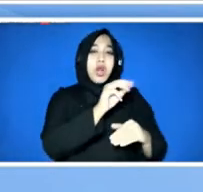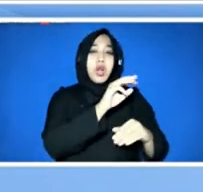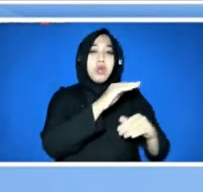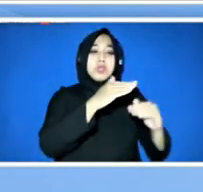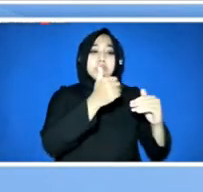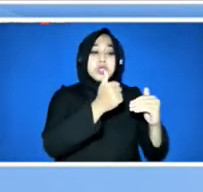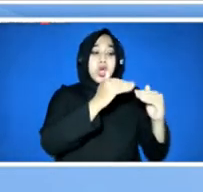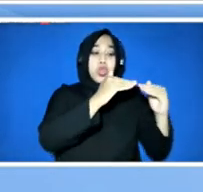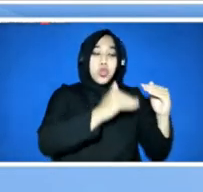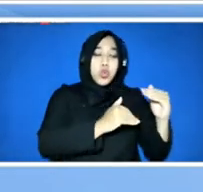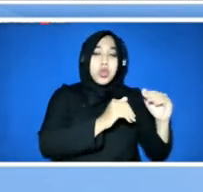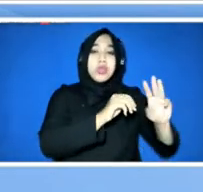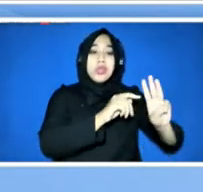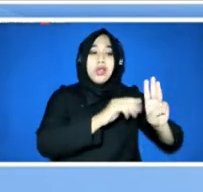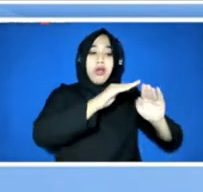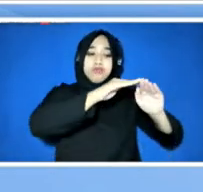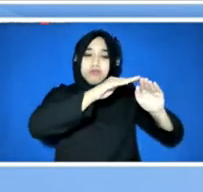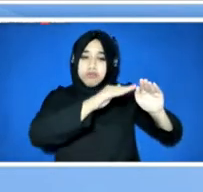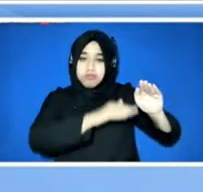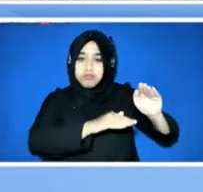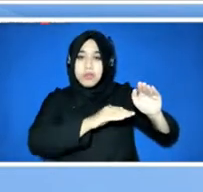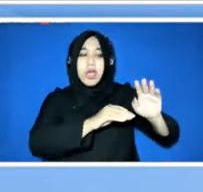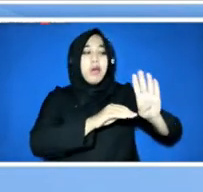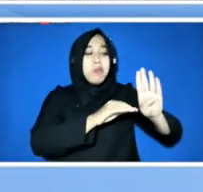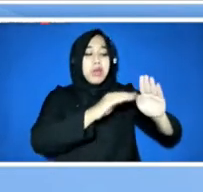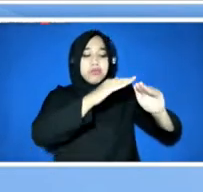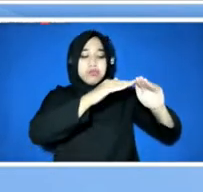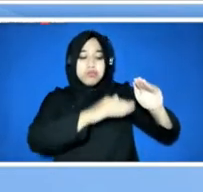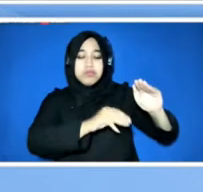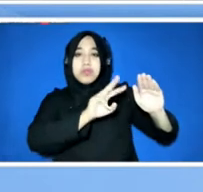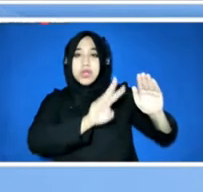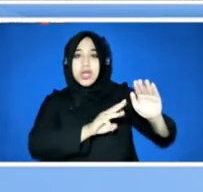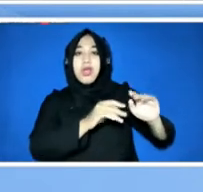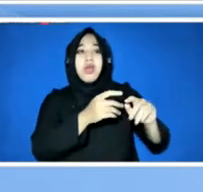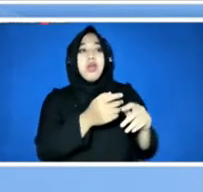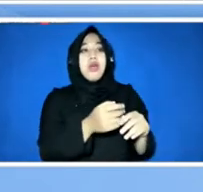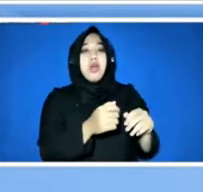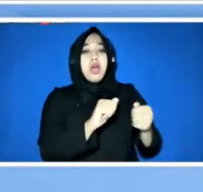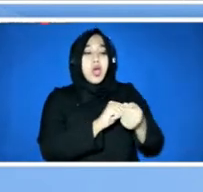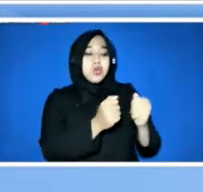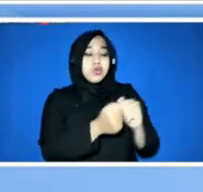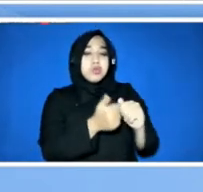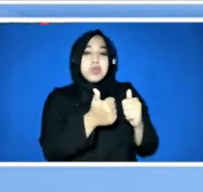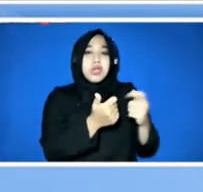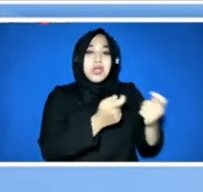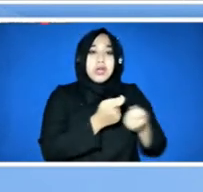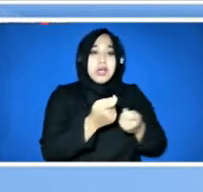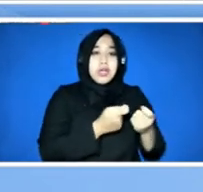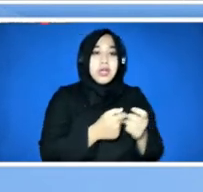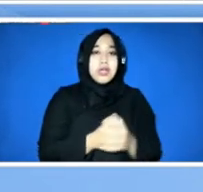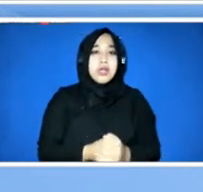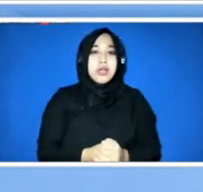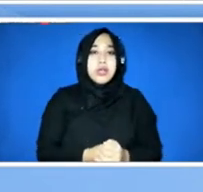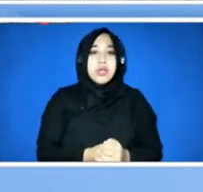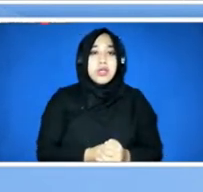3, misalnya. Tentunya dengan asumsi kasus itu juga terkendali. Nah, sebaliknya dengan menggunakan dua